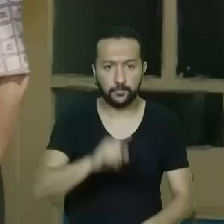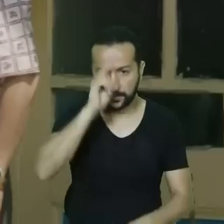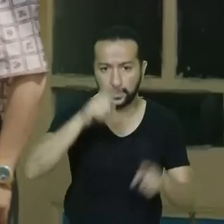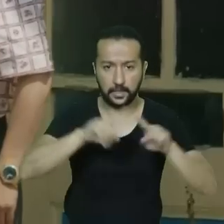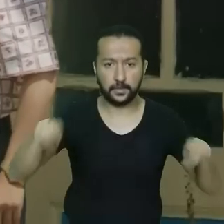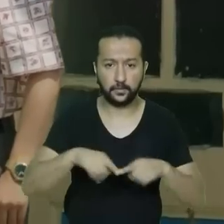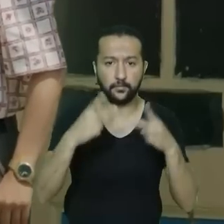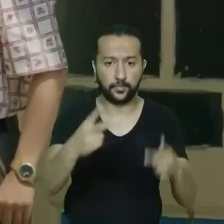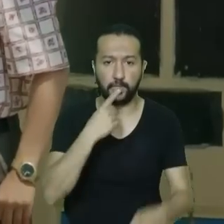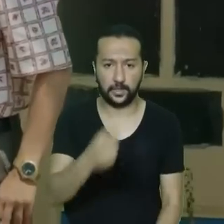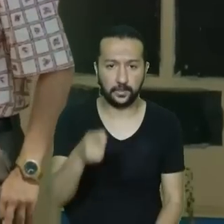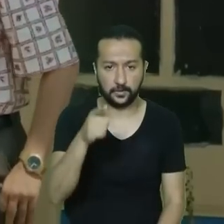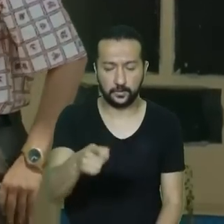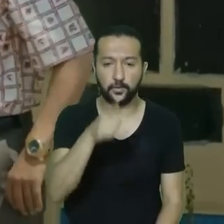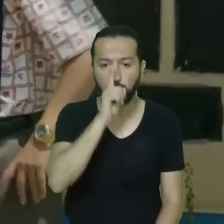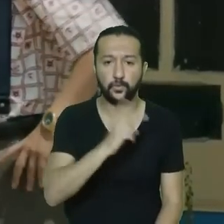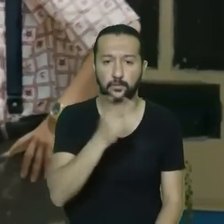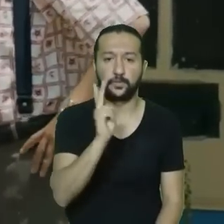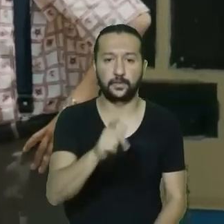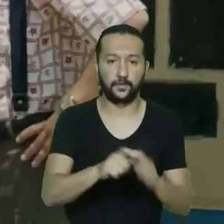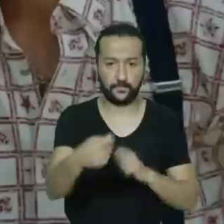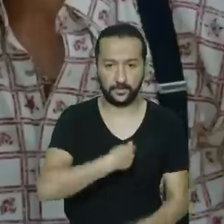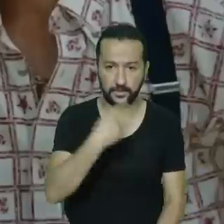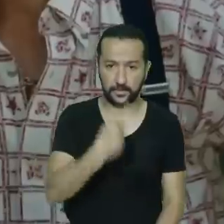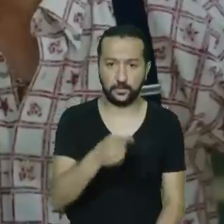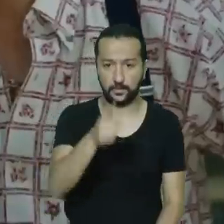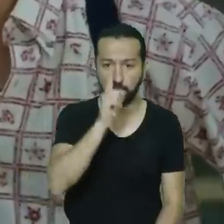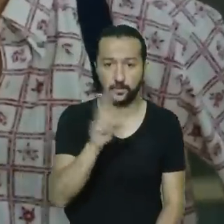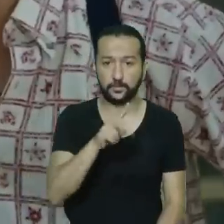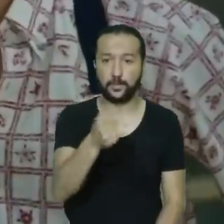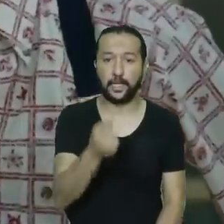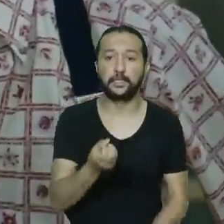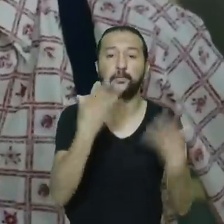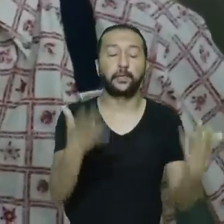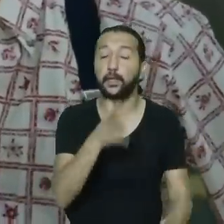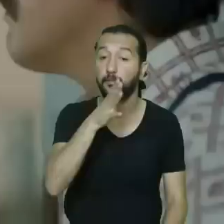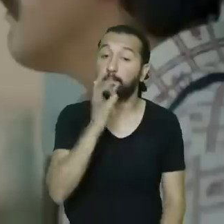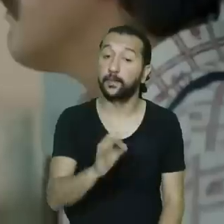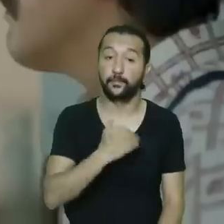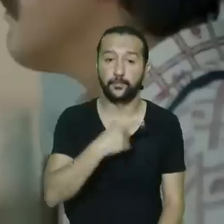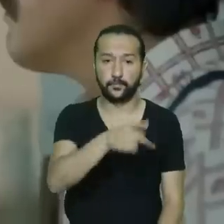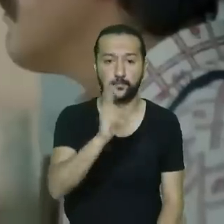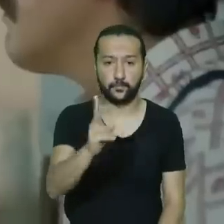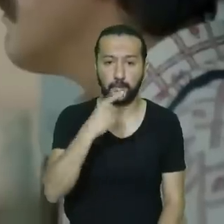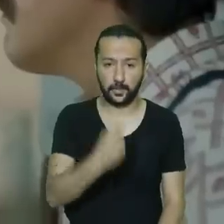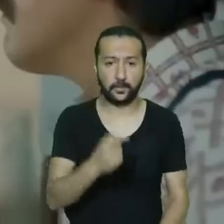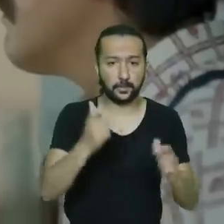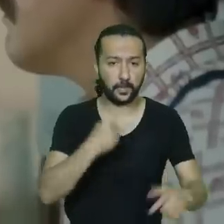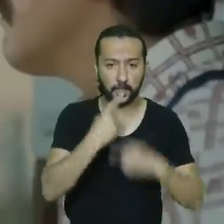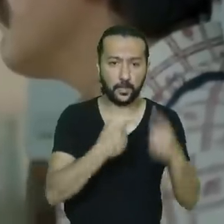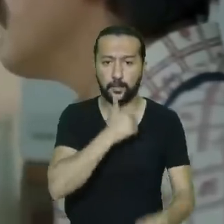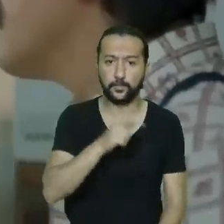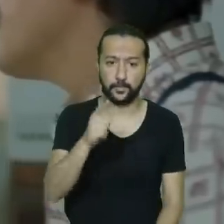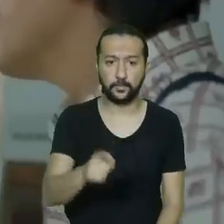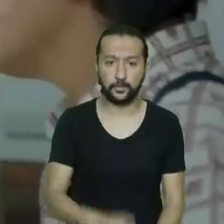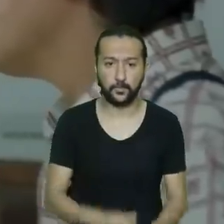haritayı? Hem zaten sen dedin ya. %20'sini sana vereceğim dedin ya. %20'sinin az gelmediği ne malum sana? Senin ağzın nereye duruyor sen